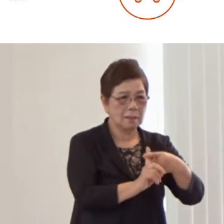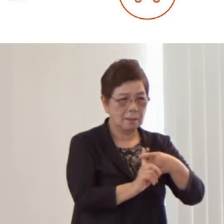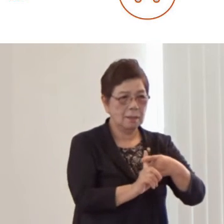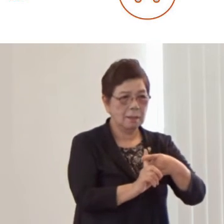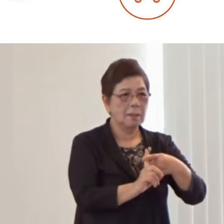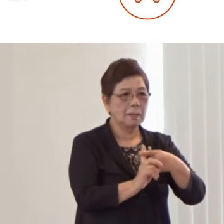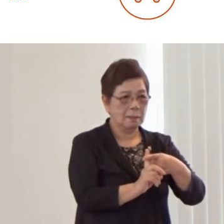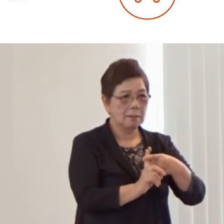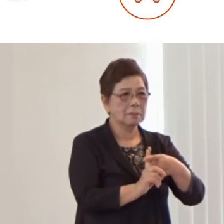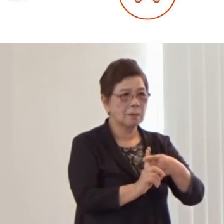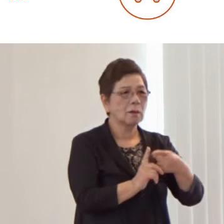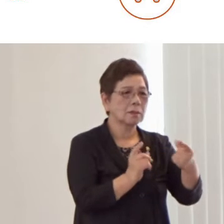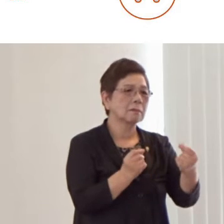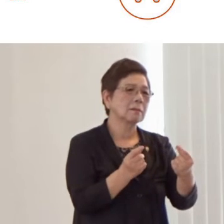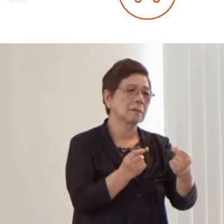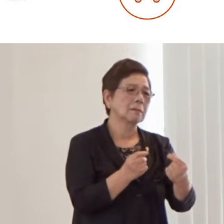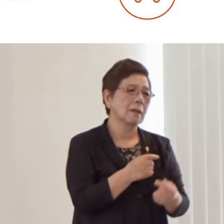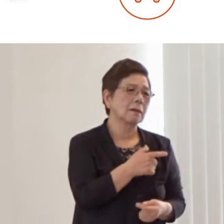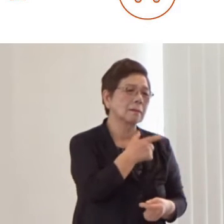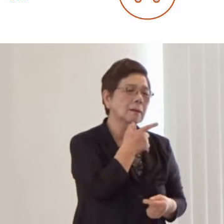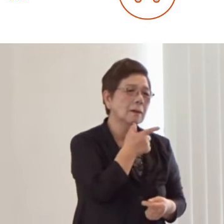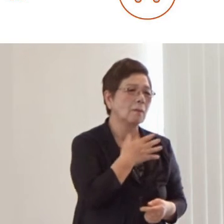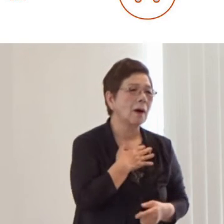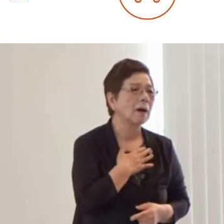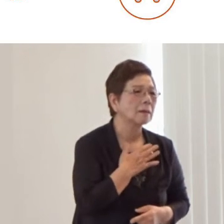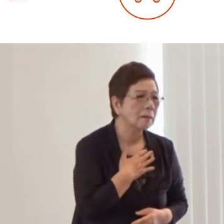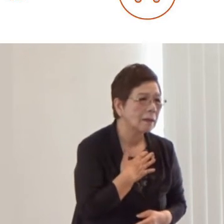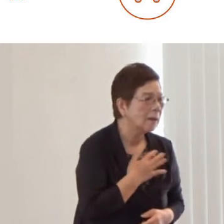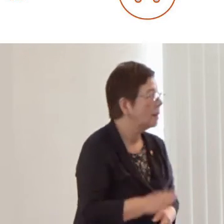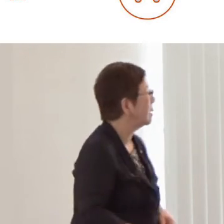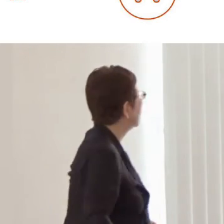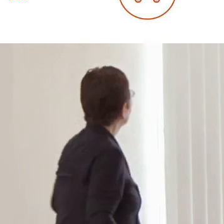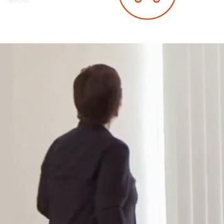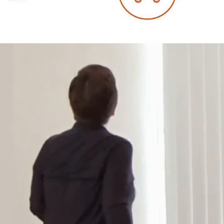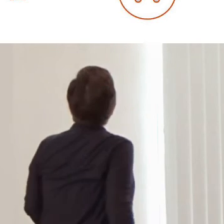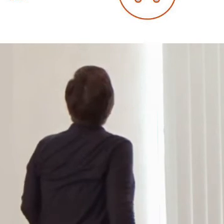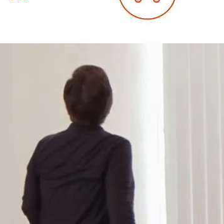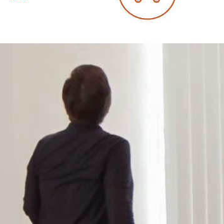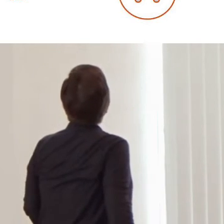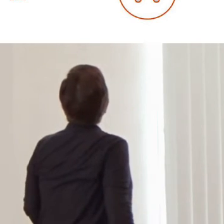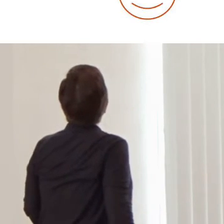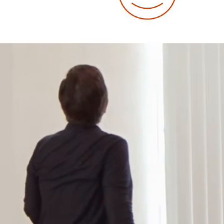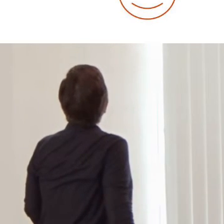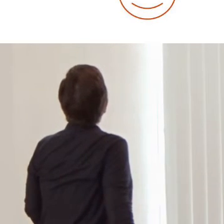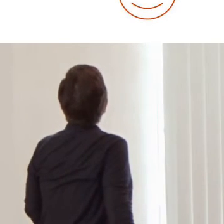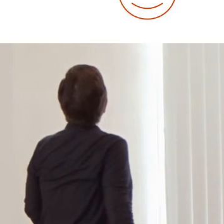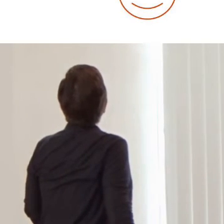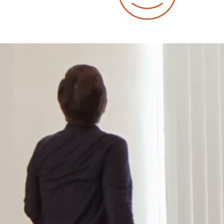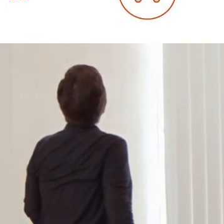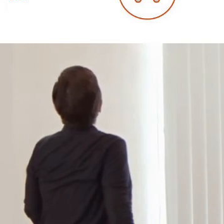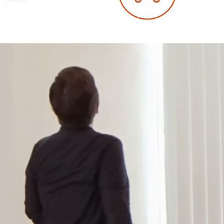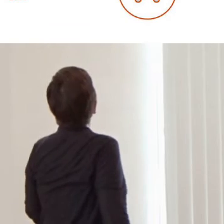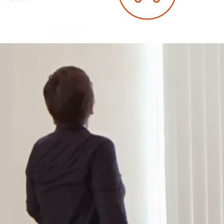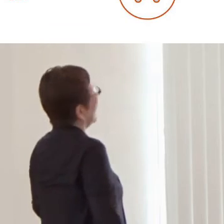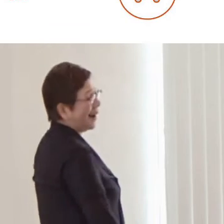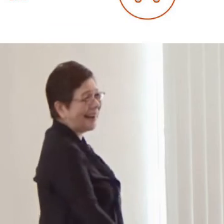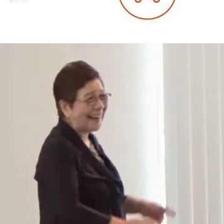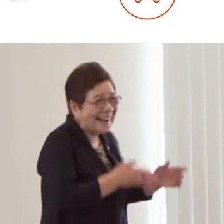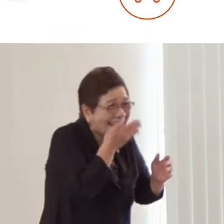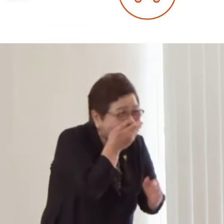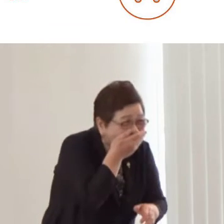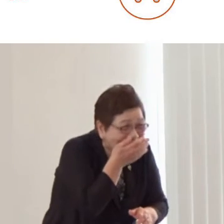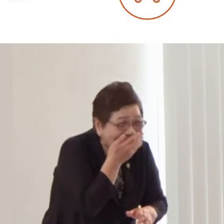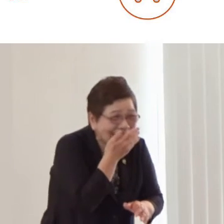です、向きが変わってるでしょ、これ重要なとこですよ。これ向きが変わってるんです、ほらほら、ね、こう向きが変わった、